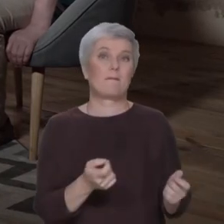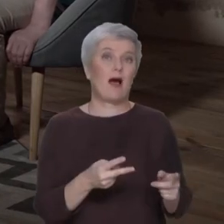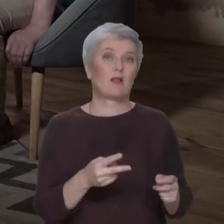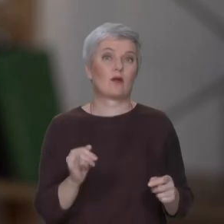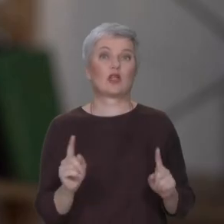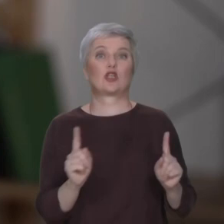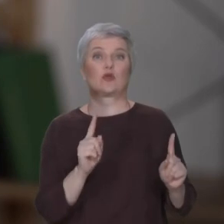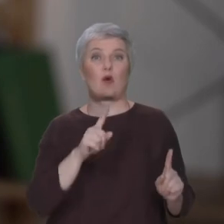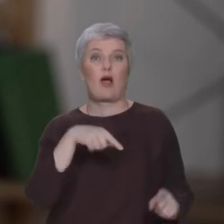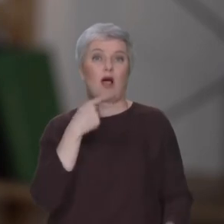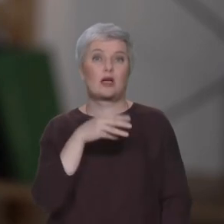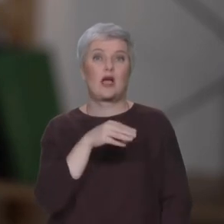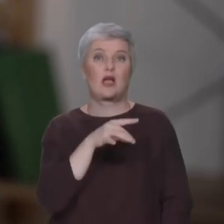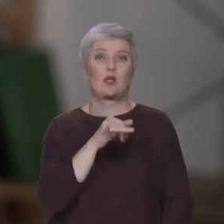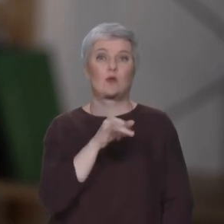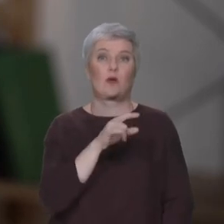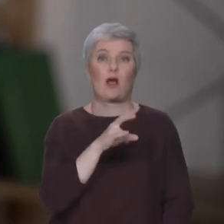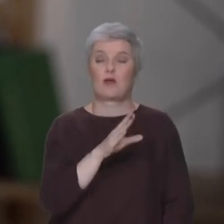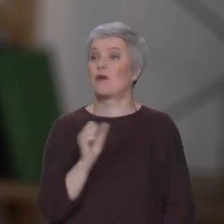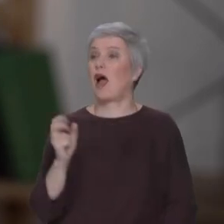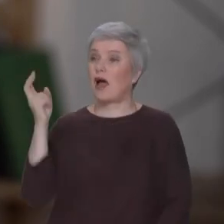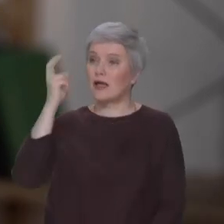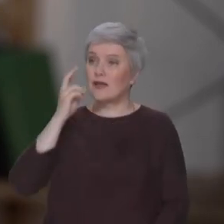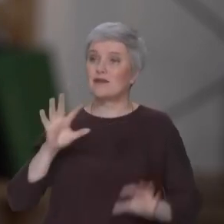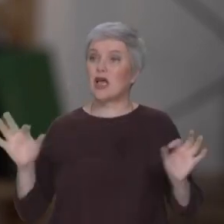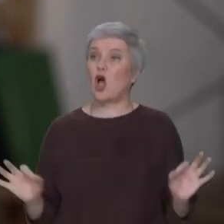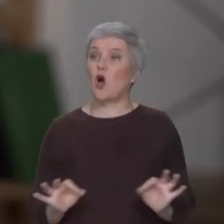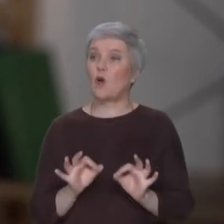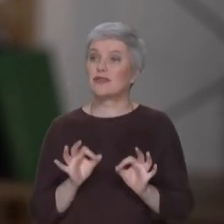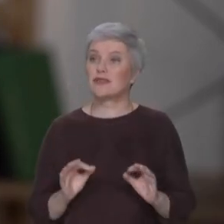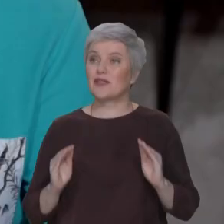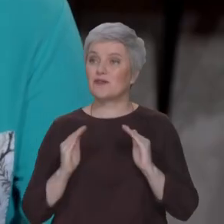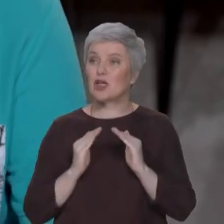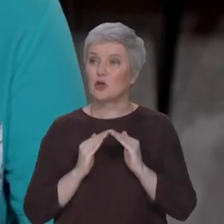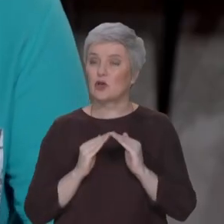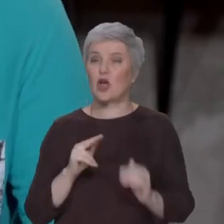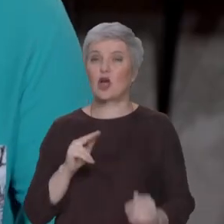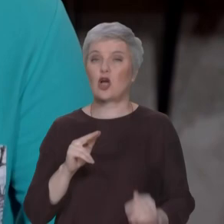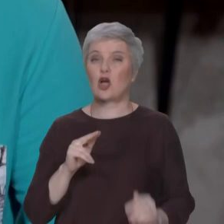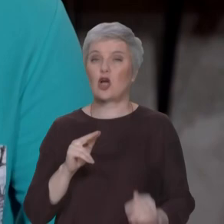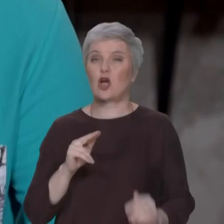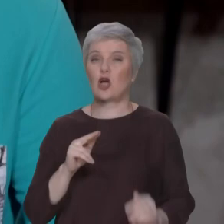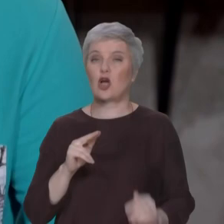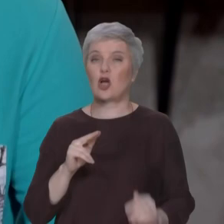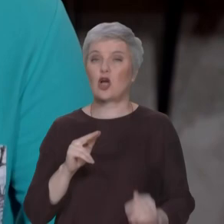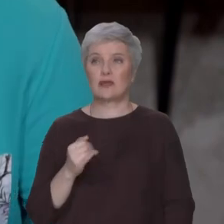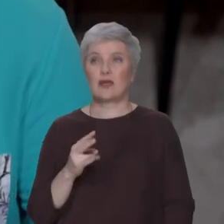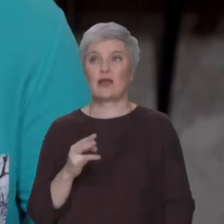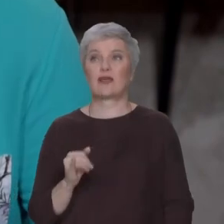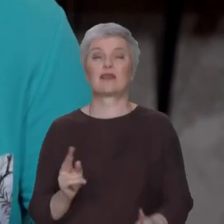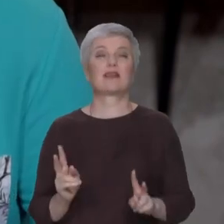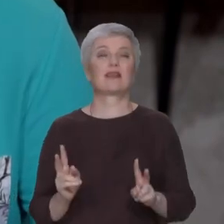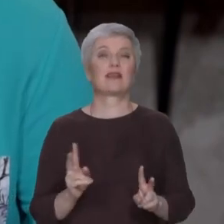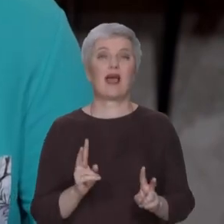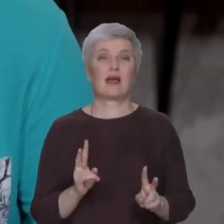Труханов. Що стосується от історії з Київською консерваторією, як ви до цього? Таке місце